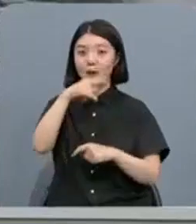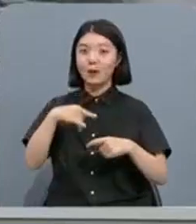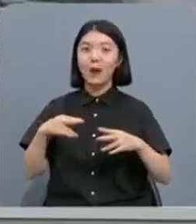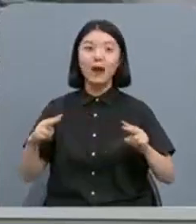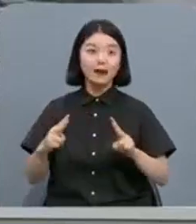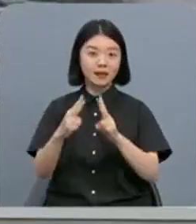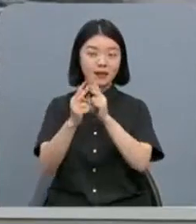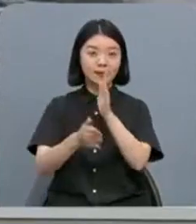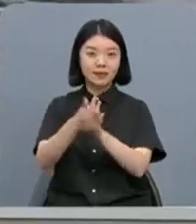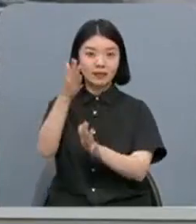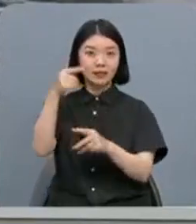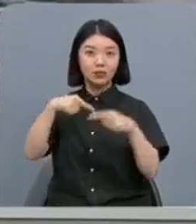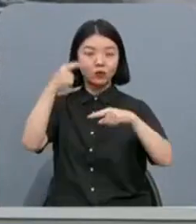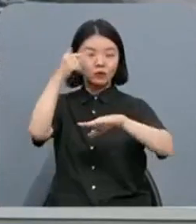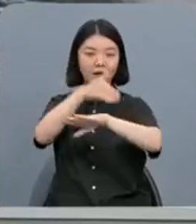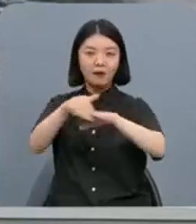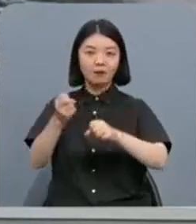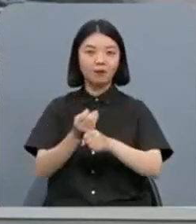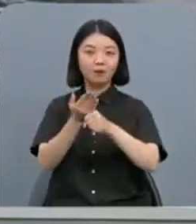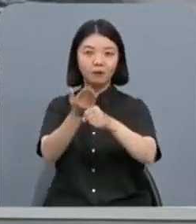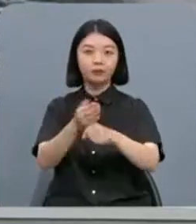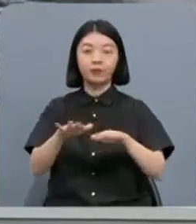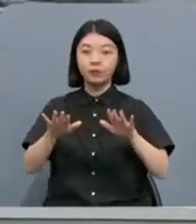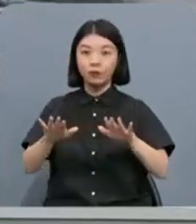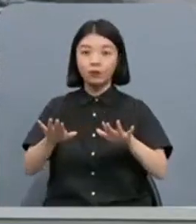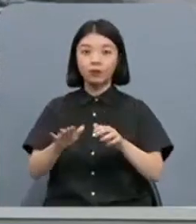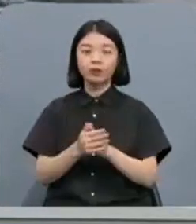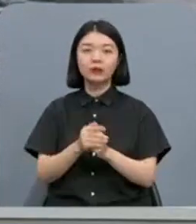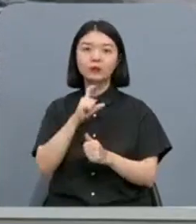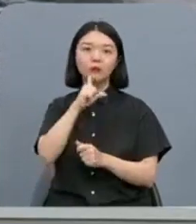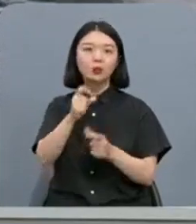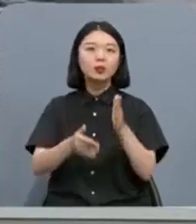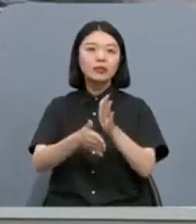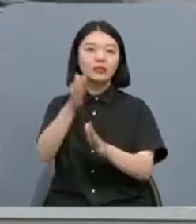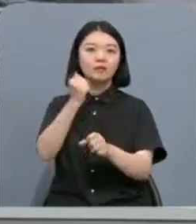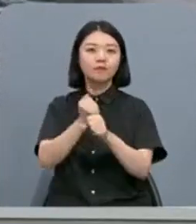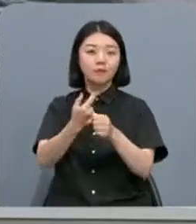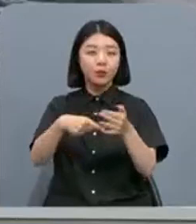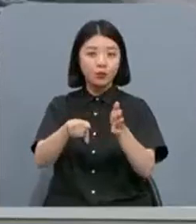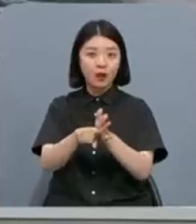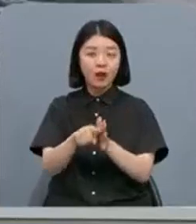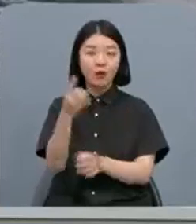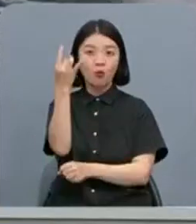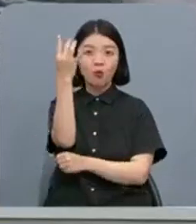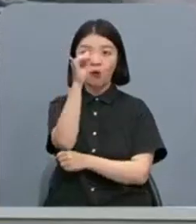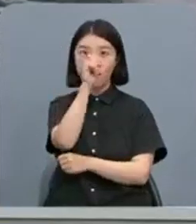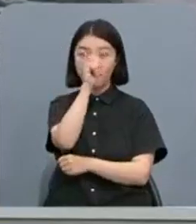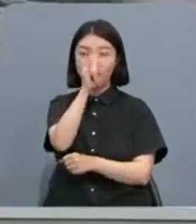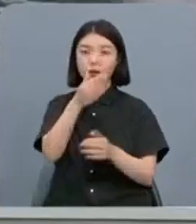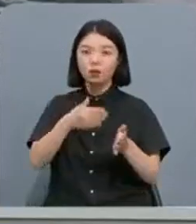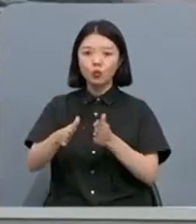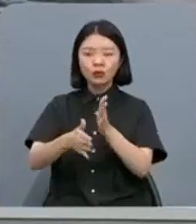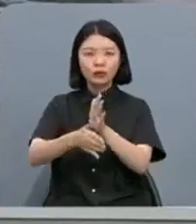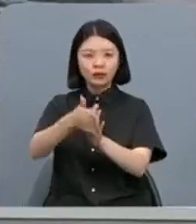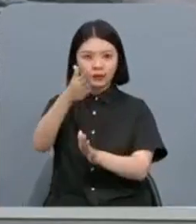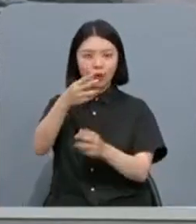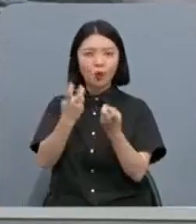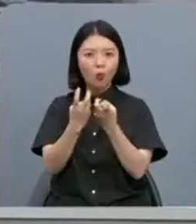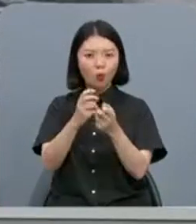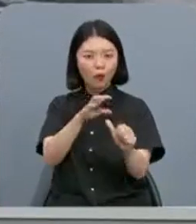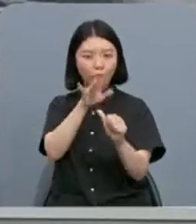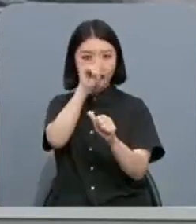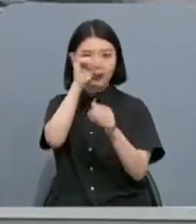정책들을 전해드렸는데요 이번 순서에서는 15분 도시를 구현하기 위해 기존의 도시 공간을 어떻게 활용하고